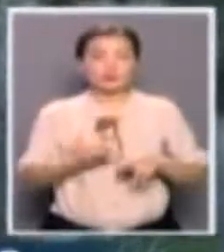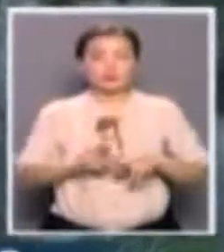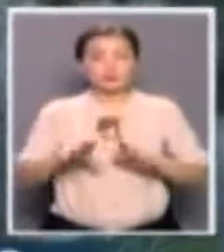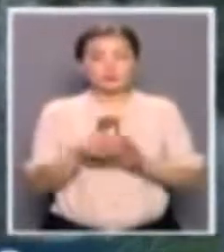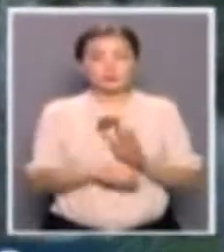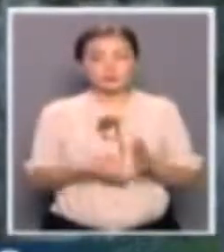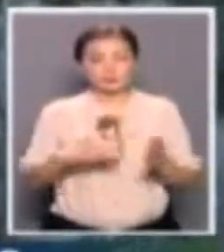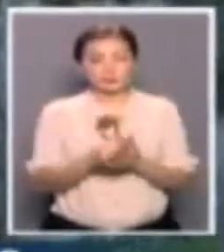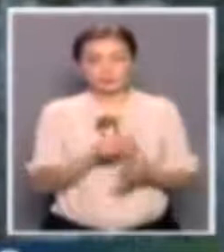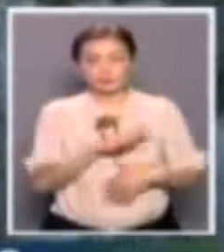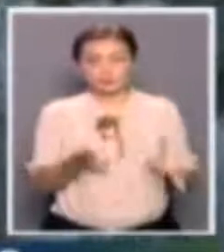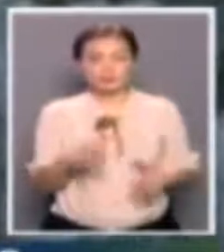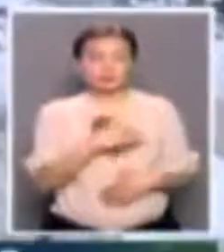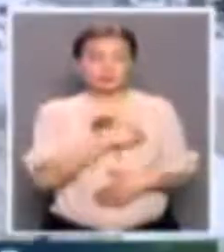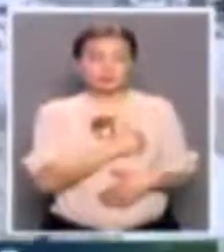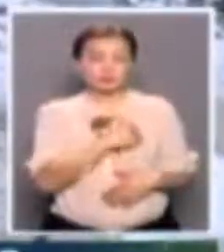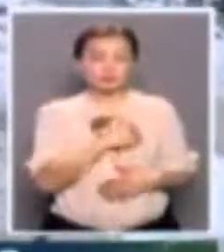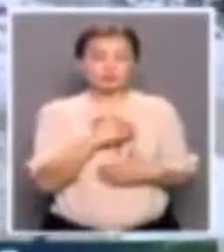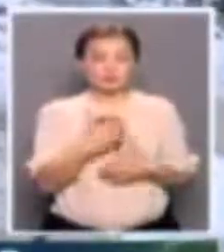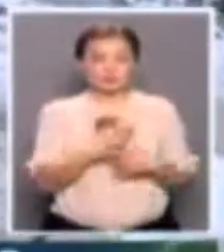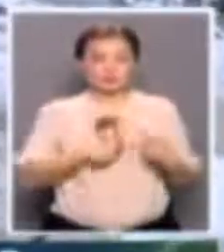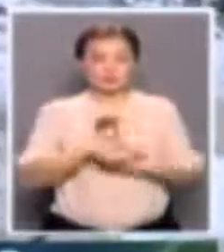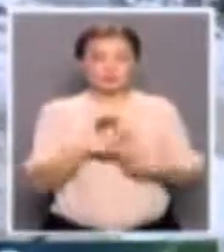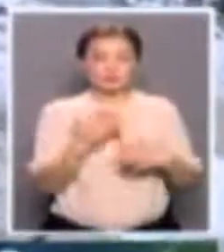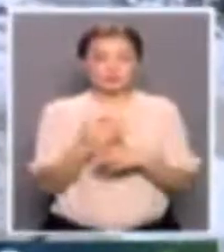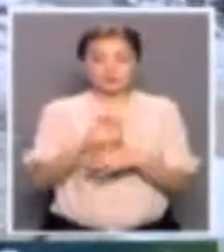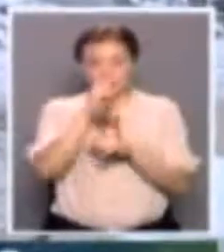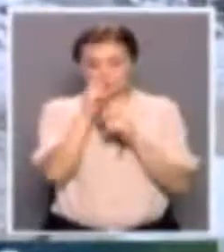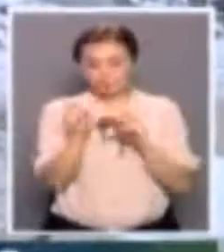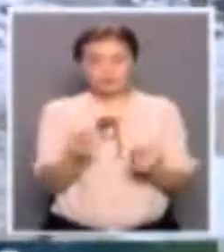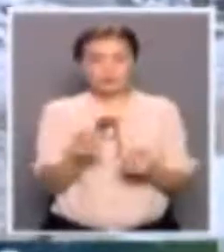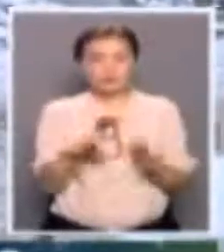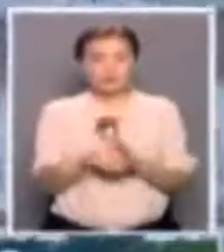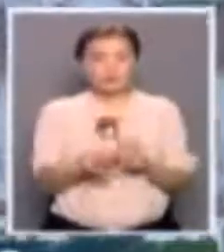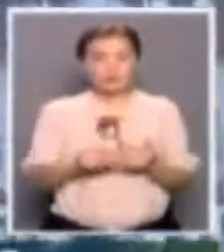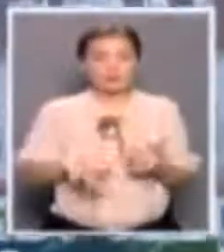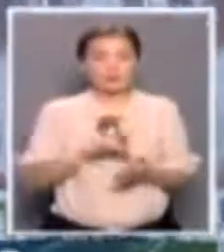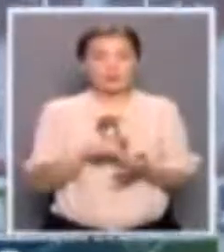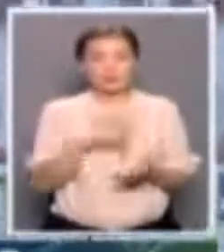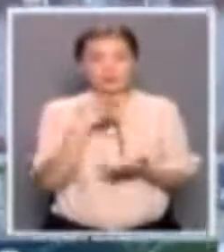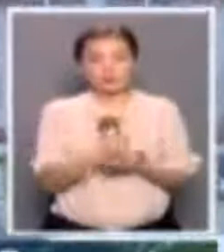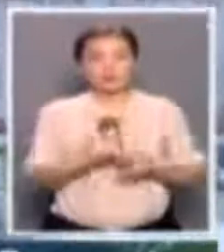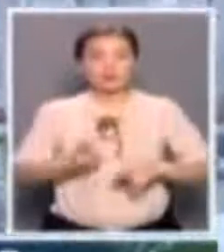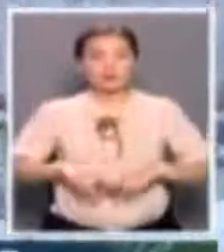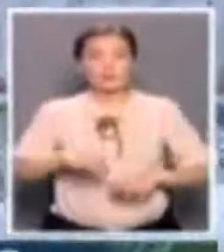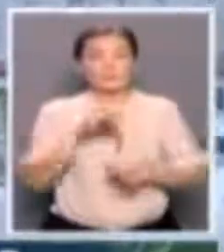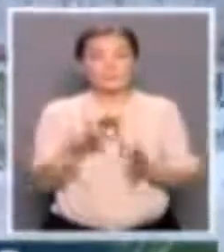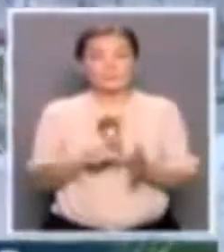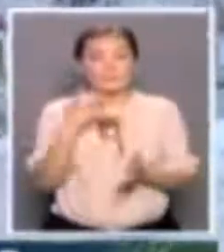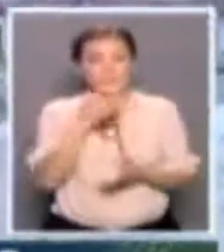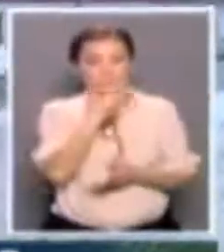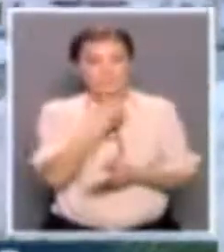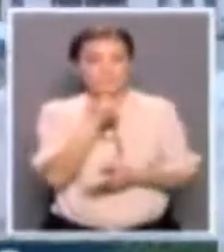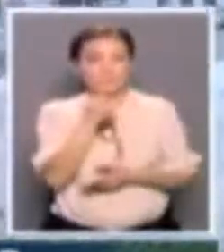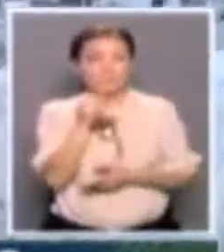не выделялось никаких средств из городского бюджета. Это подарок от спонсоров нашему городу. В этом году город будут